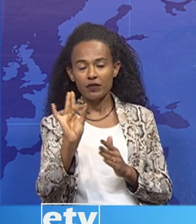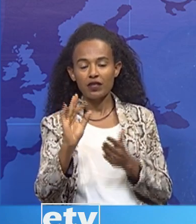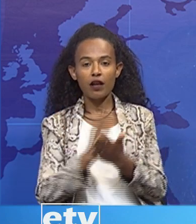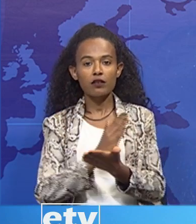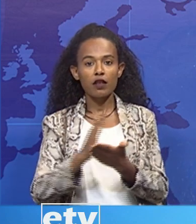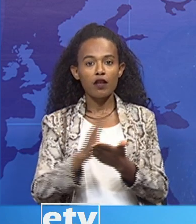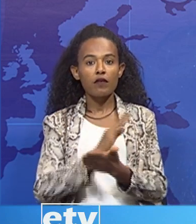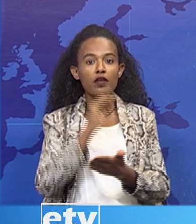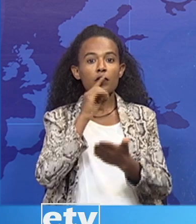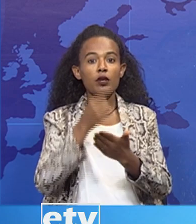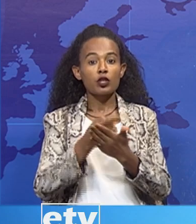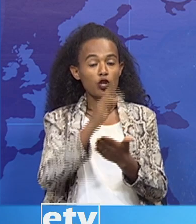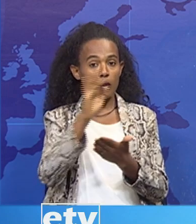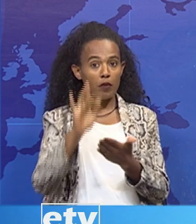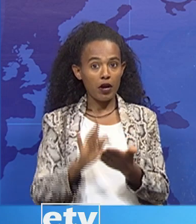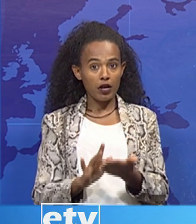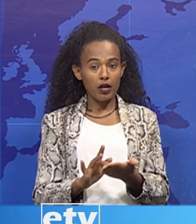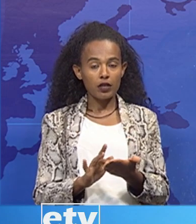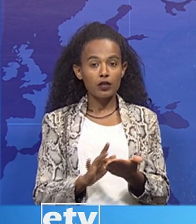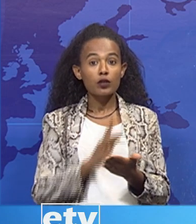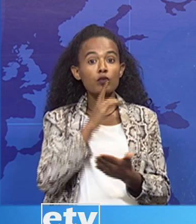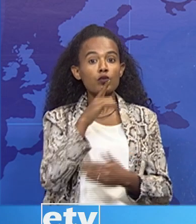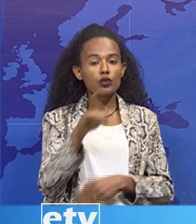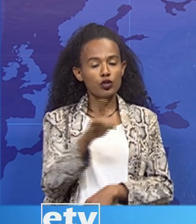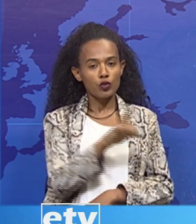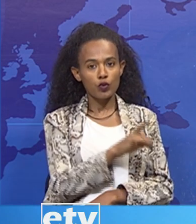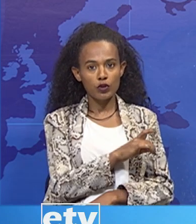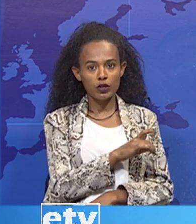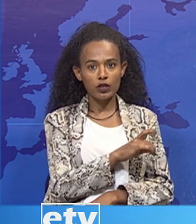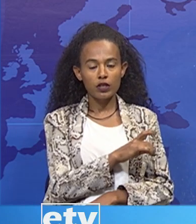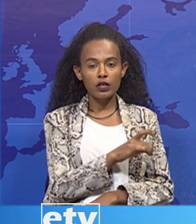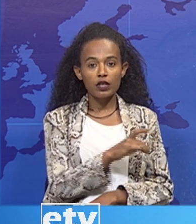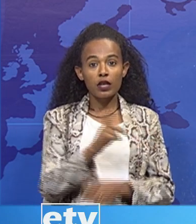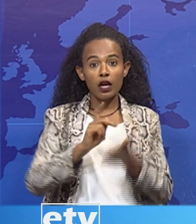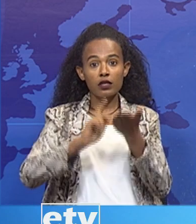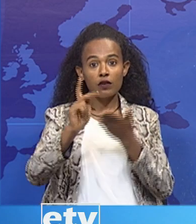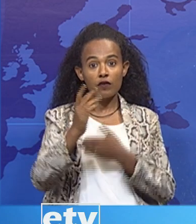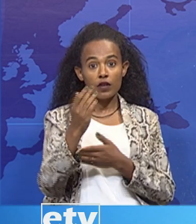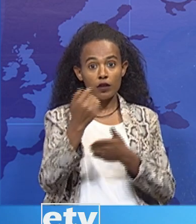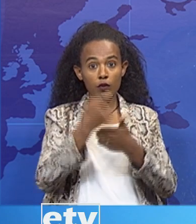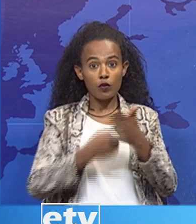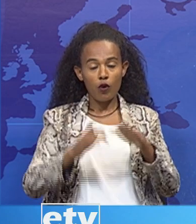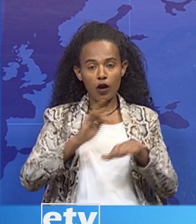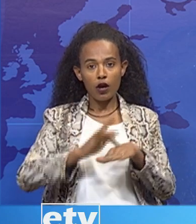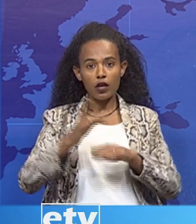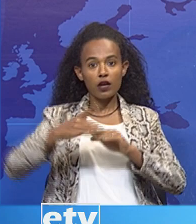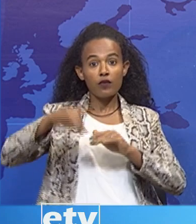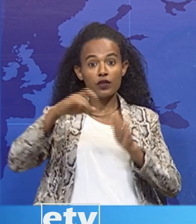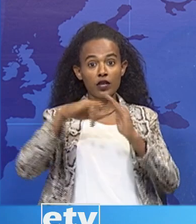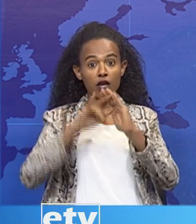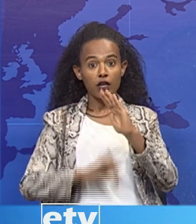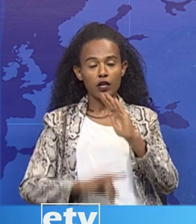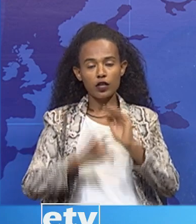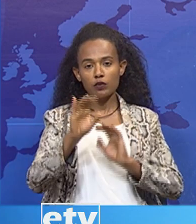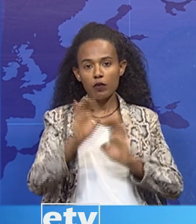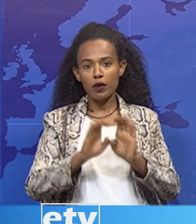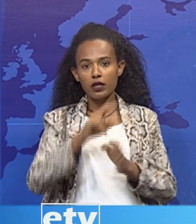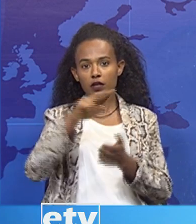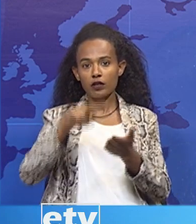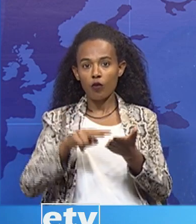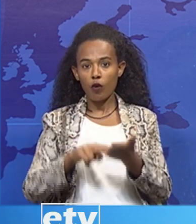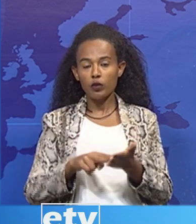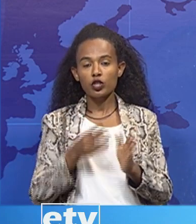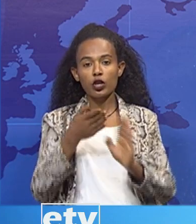አሳታፊ የመረጃ ማዕከል እውን እንዲሆን ያስከፍል ከነበረው ዋጋ ላይ ከፍተኛ ቅናሽ በማድረግ ተቋማችን